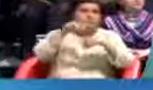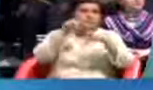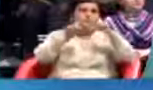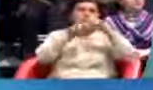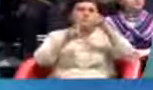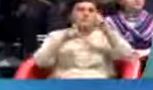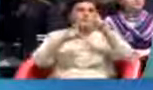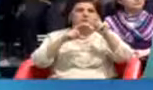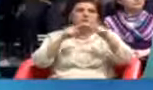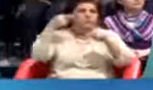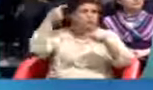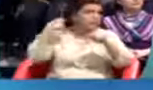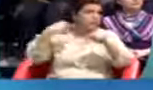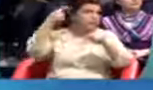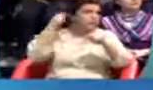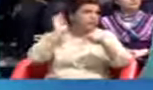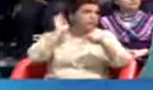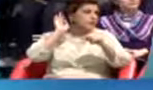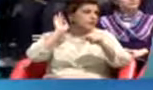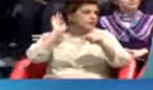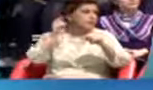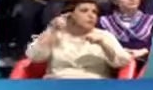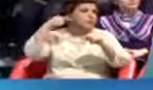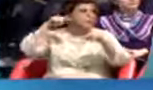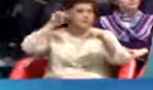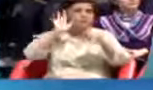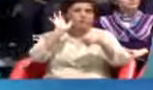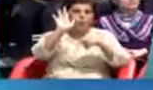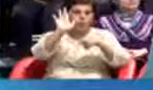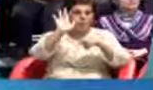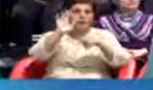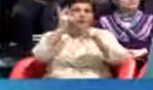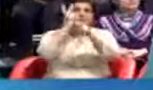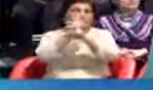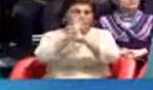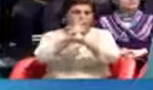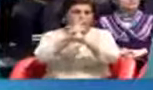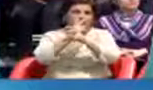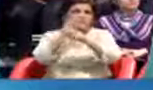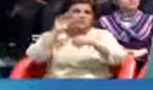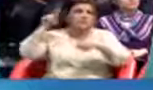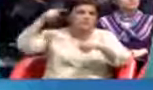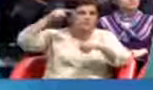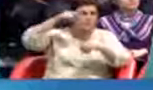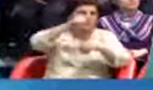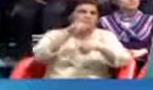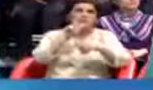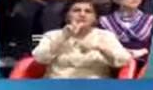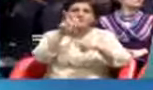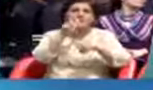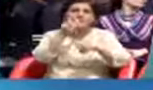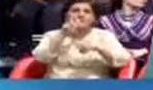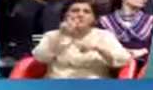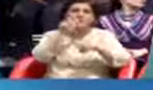Kulak yolu kulak kepçemiz, dış kulak yolu kulak zarımız, orta kulak, kemikçikler ve iç kulak. İşte ses enerjisi geliyor,